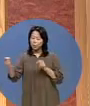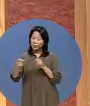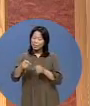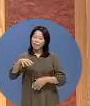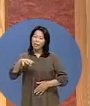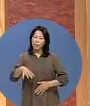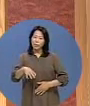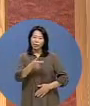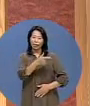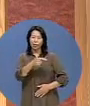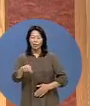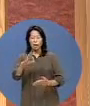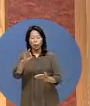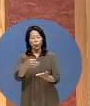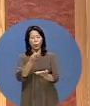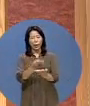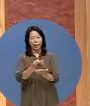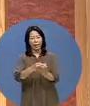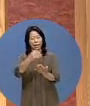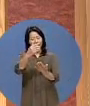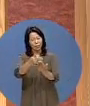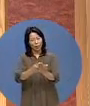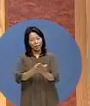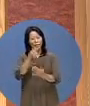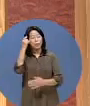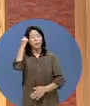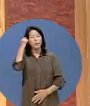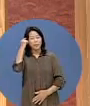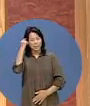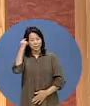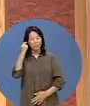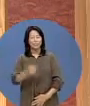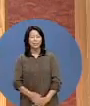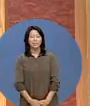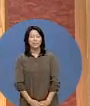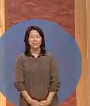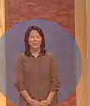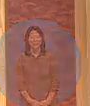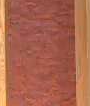も様々な物語が残されているかもしれませんね。